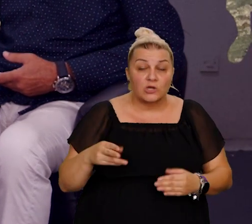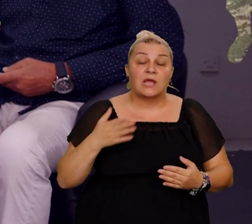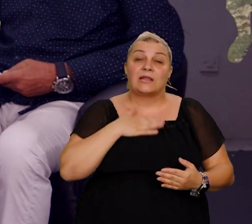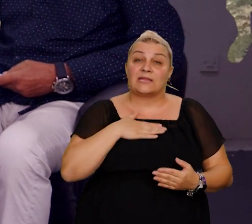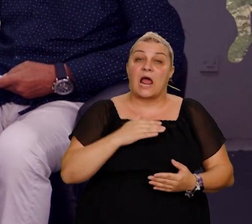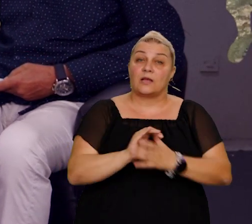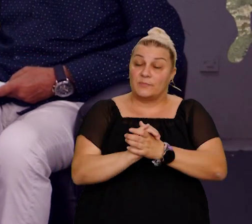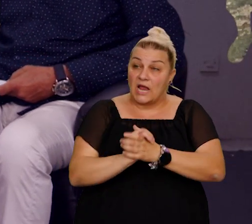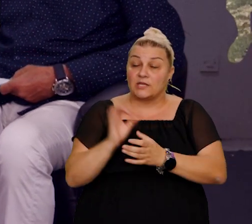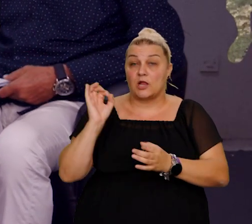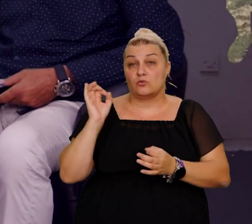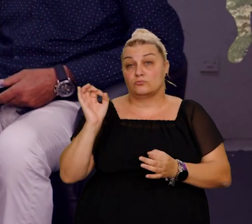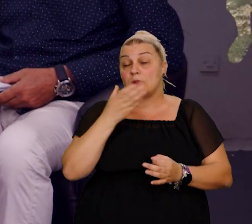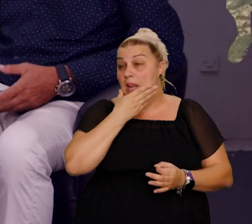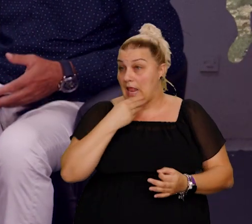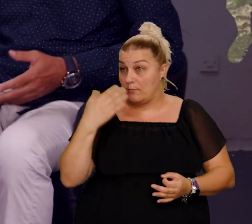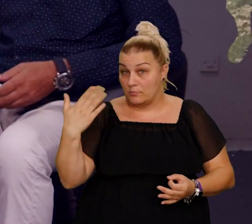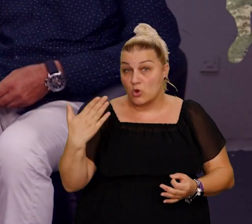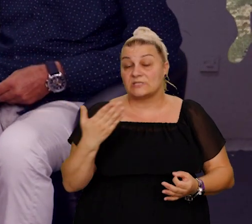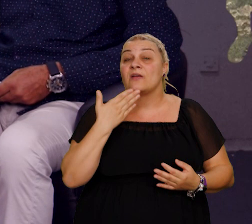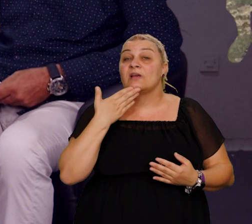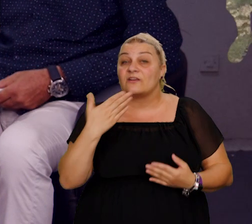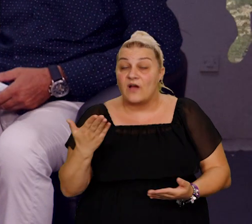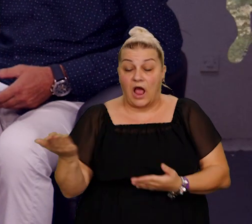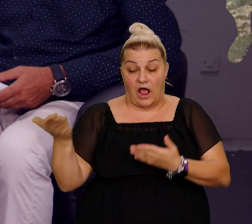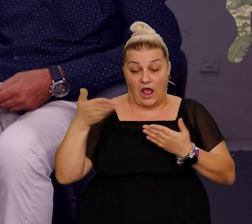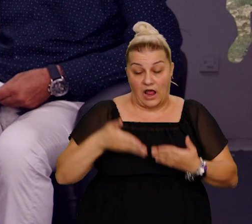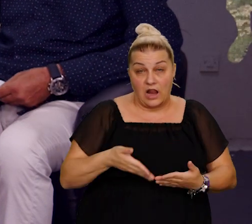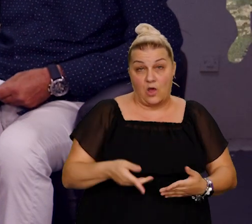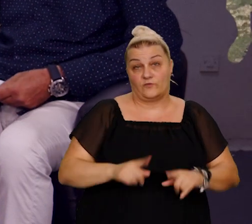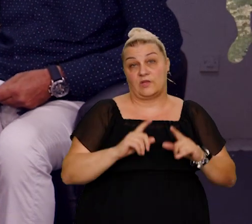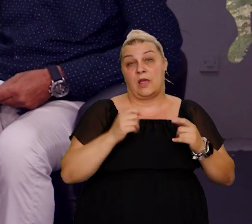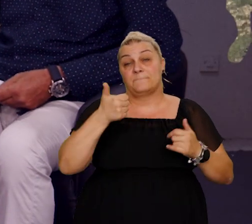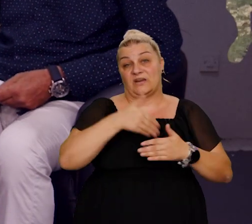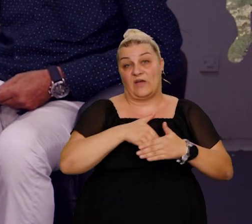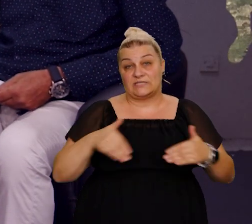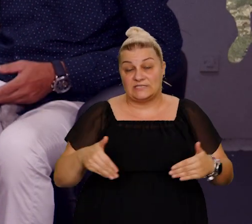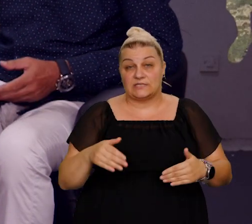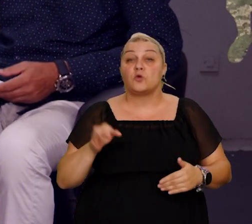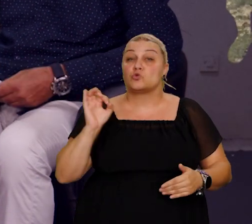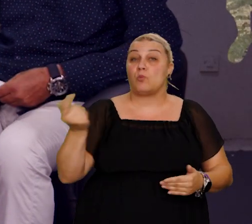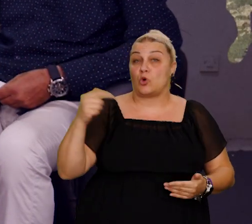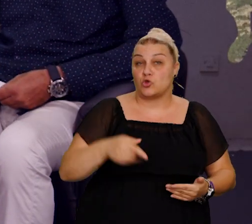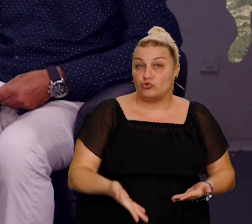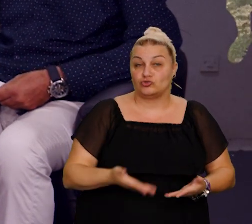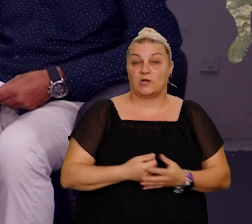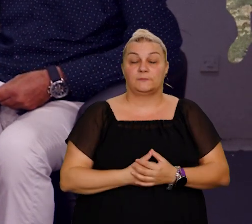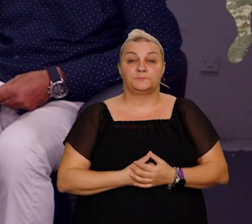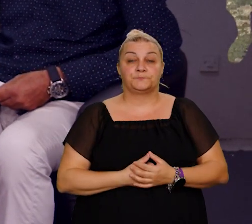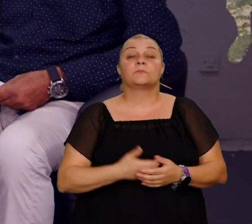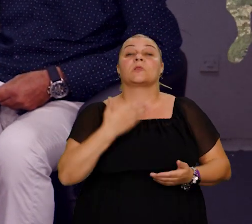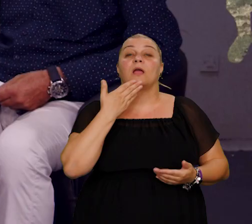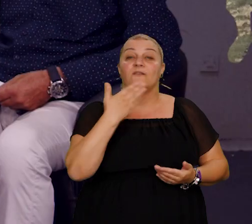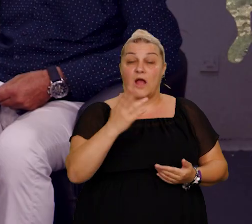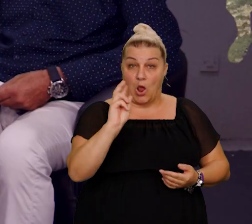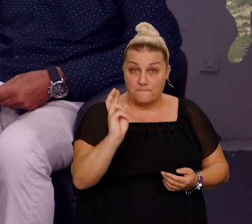dragi prijatelju, poštovanje, lijep pozdrav. Evo, hvala što ste s nama večeras ovdje na prvoj crti. Dobro nam došli.